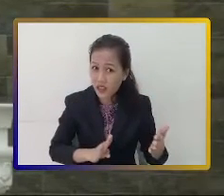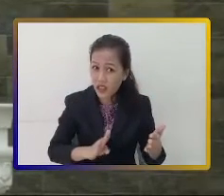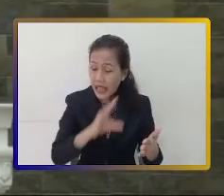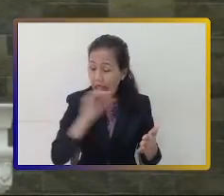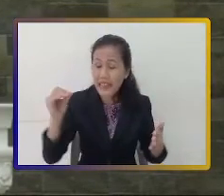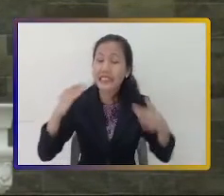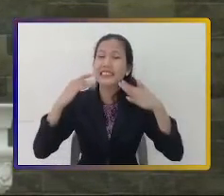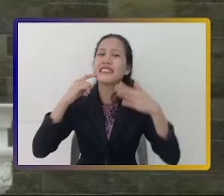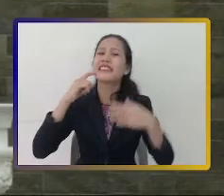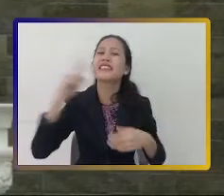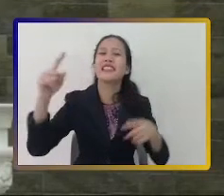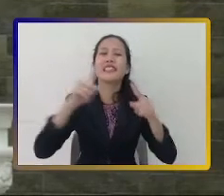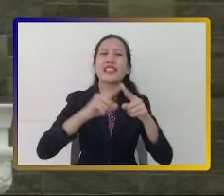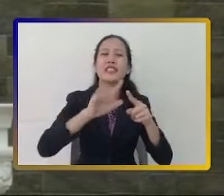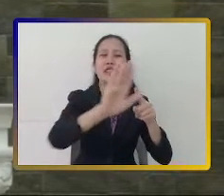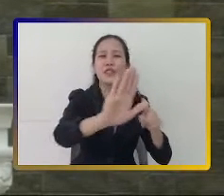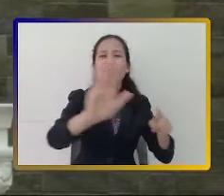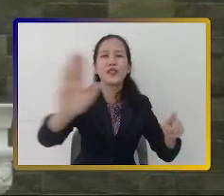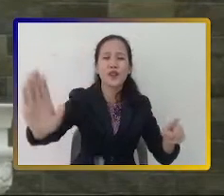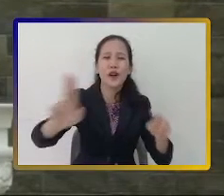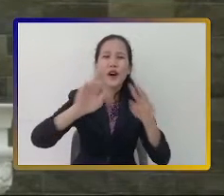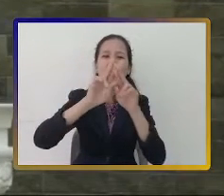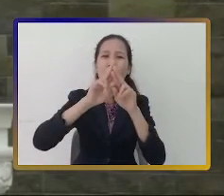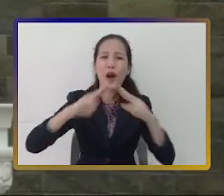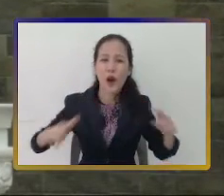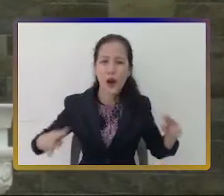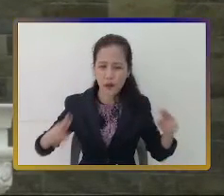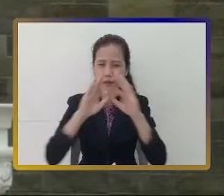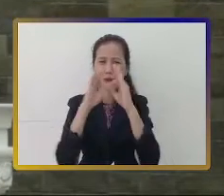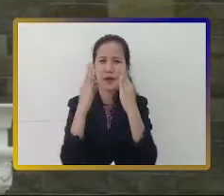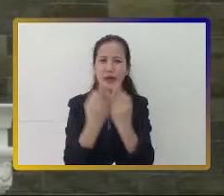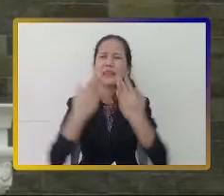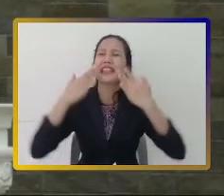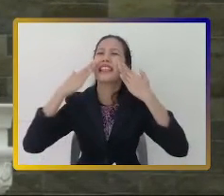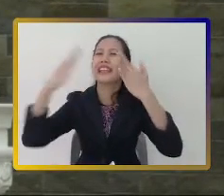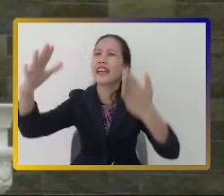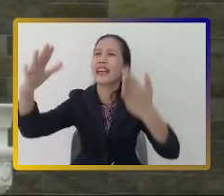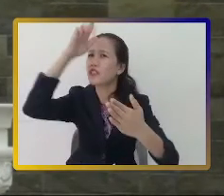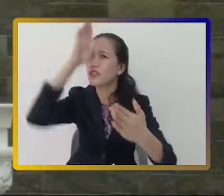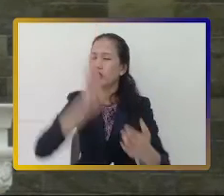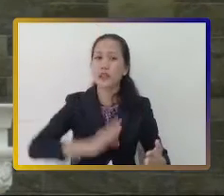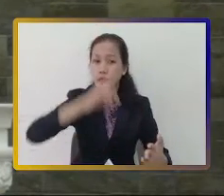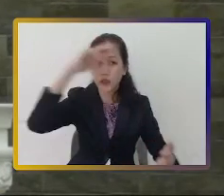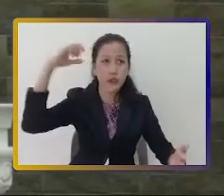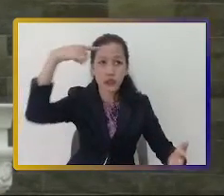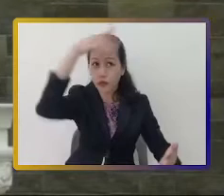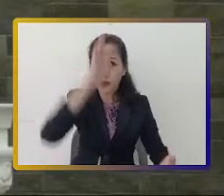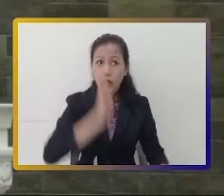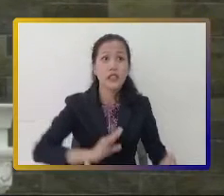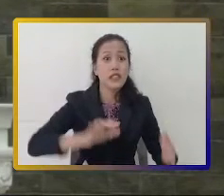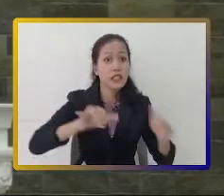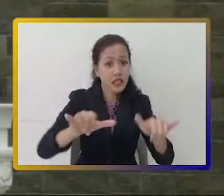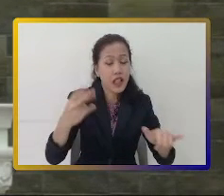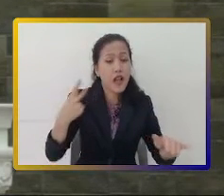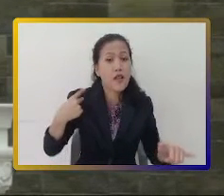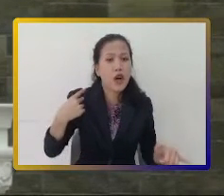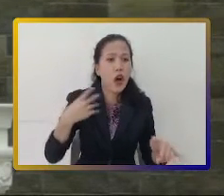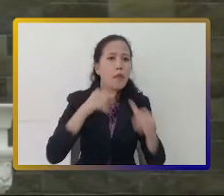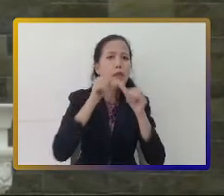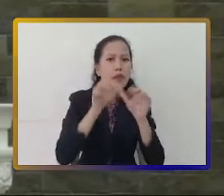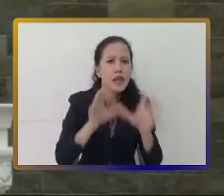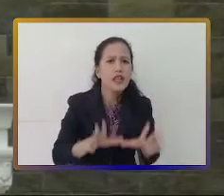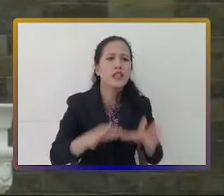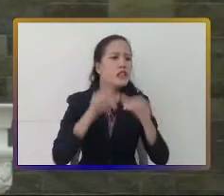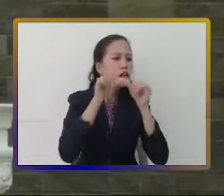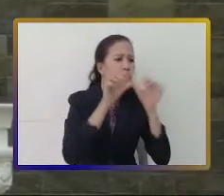mo sa loob ng iyong tahanan, salamat sa Panginoon dahil lang po sa Diyos, dahil meron ito. Dahil ginawa ng Diyos ito, ibinigay